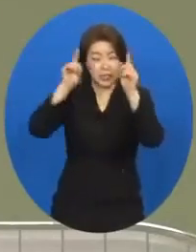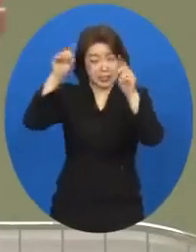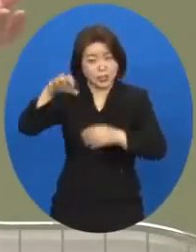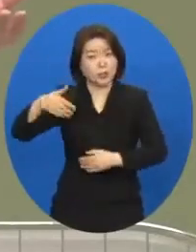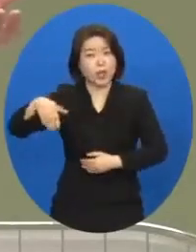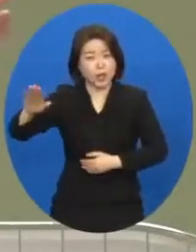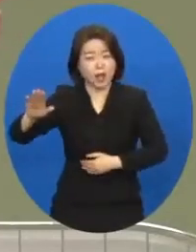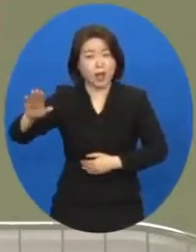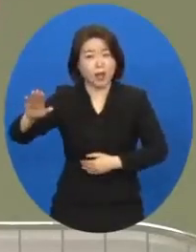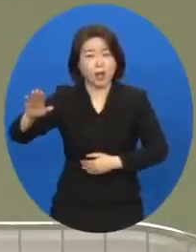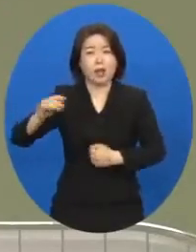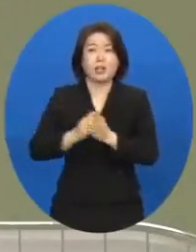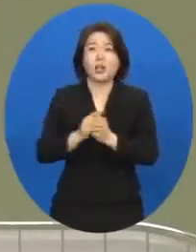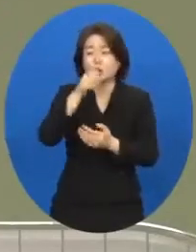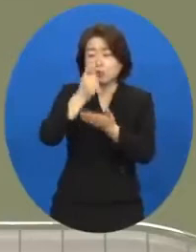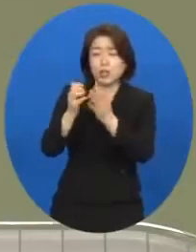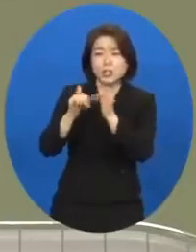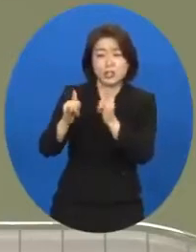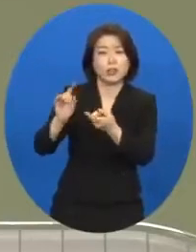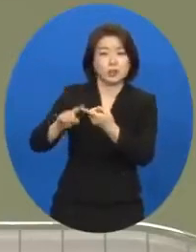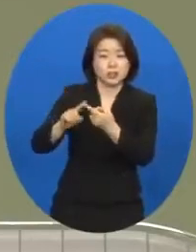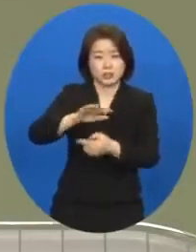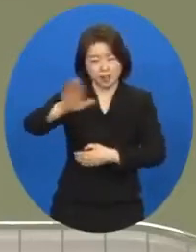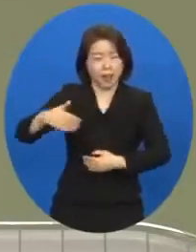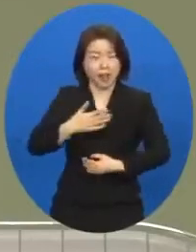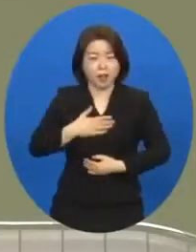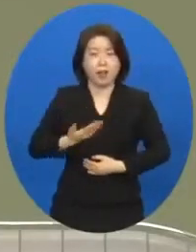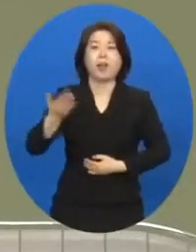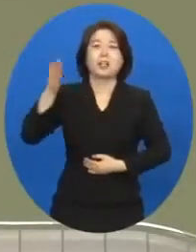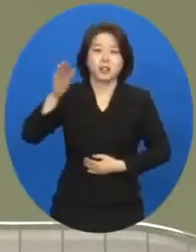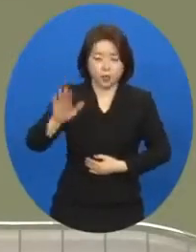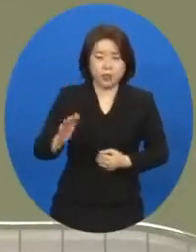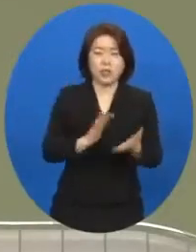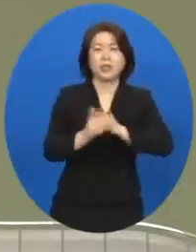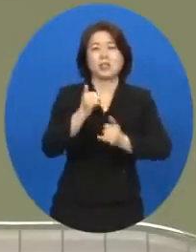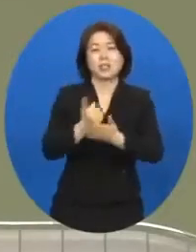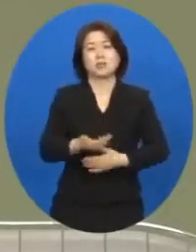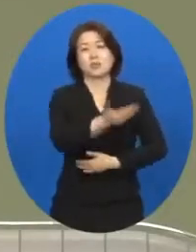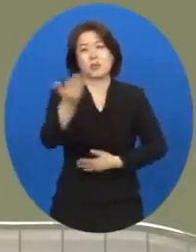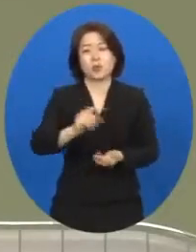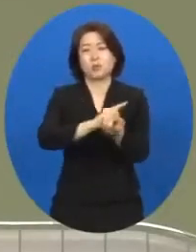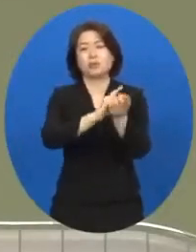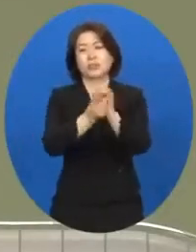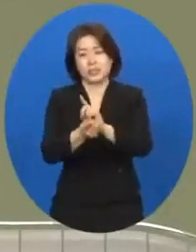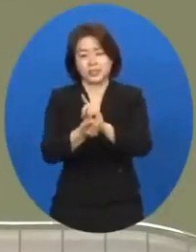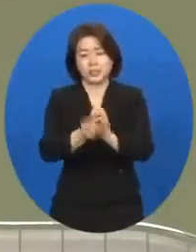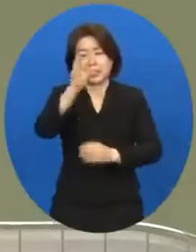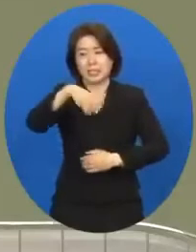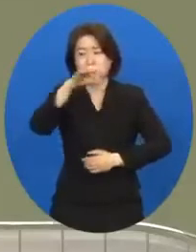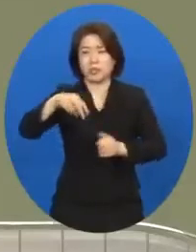없는 죄인이었음을 다 아시죠? 그런데 예수님이 여러분을 대신하여 십자가에